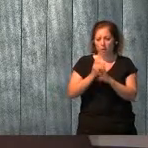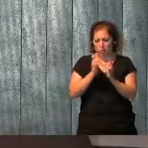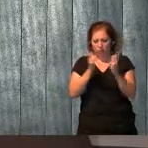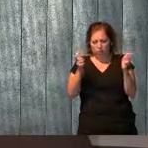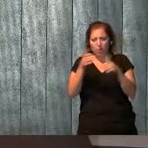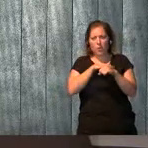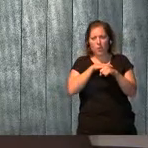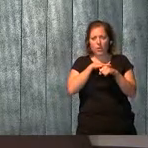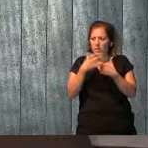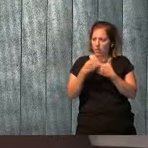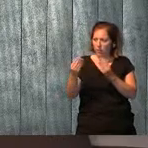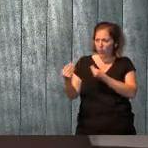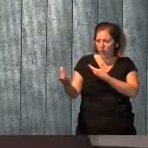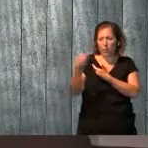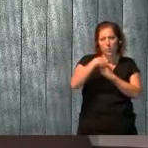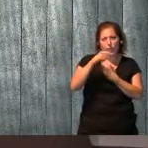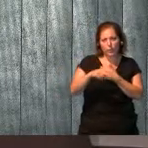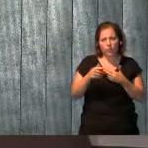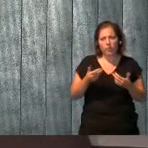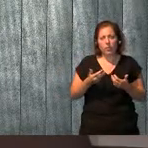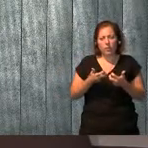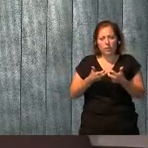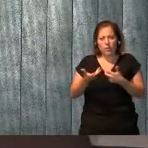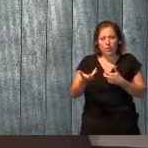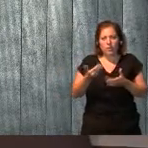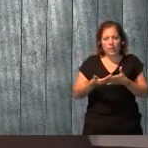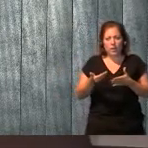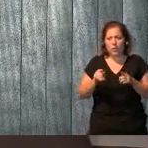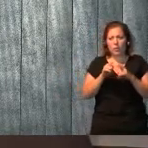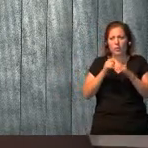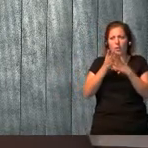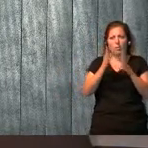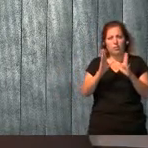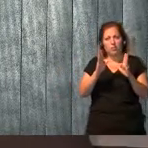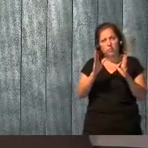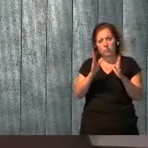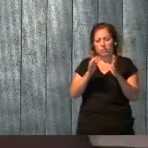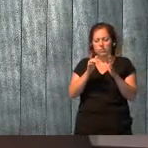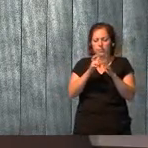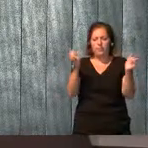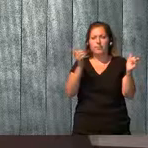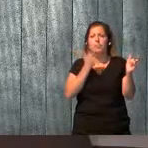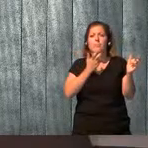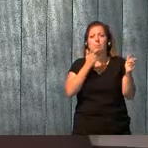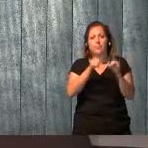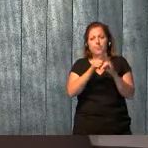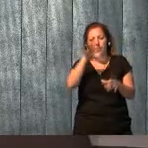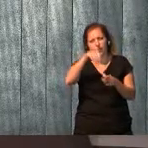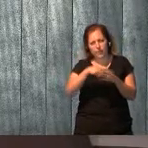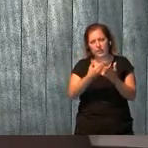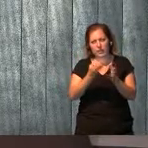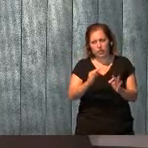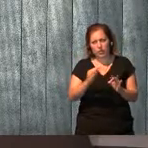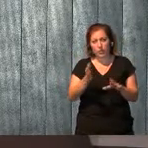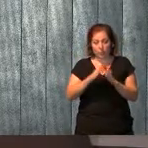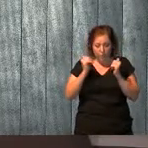capables d'intégrer ces populations, des structures de société civile qui s'y emploient également. Donc, il faut travailler dans